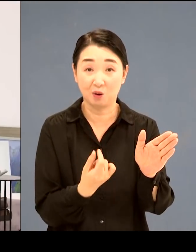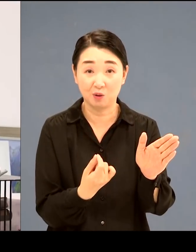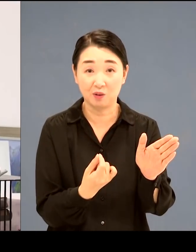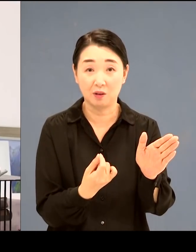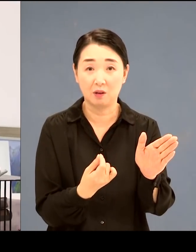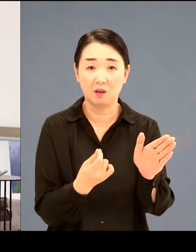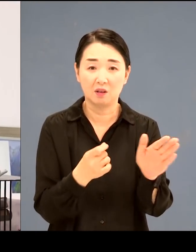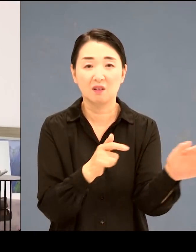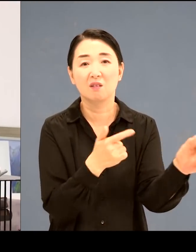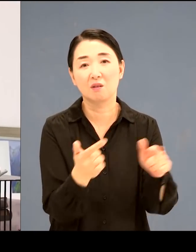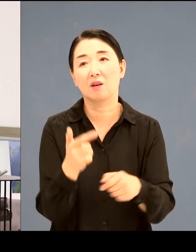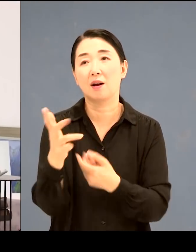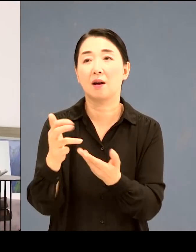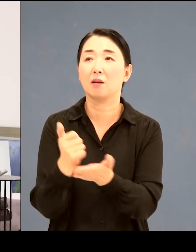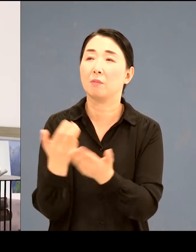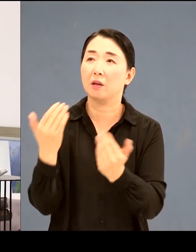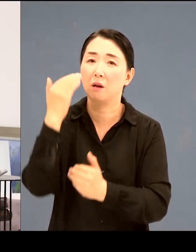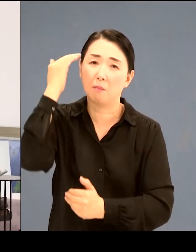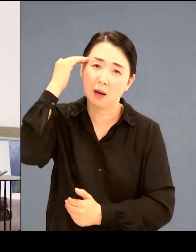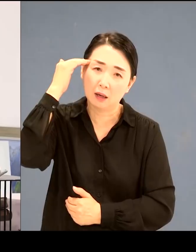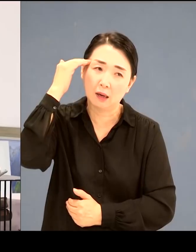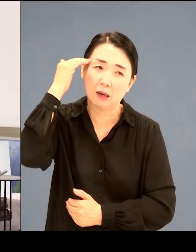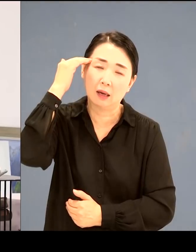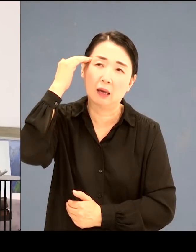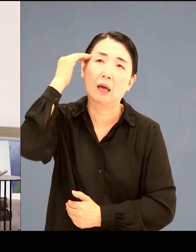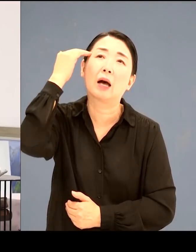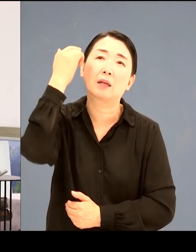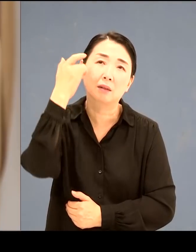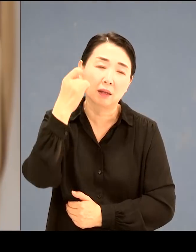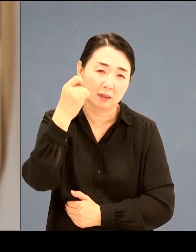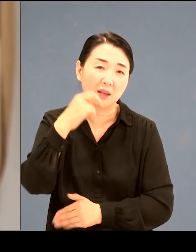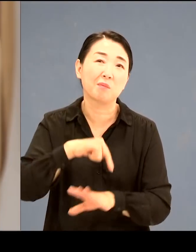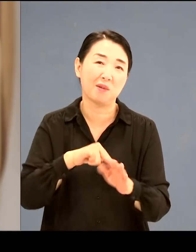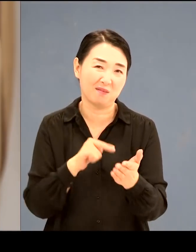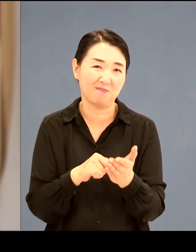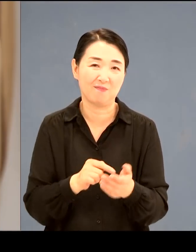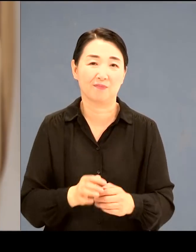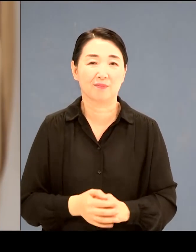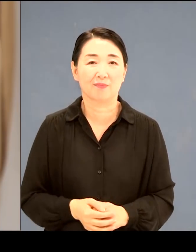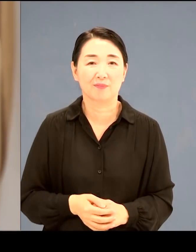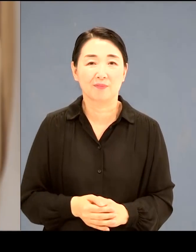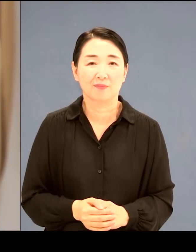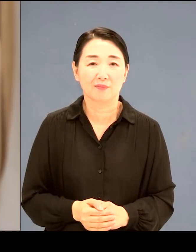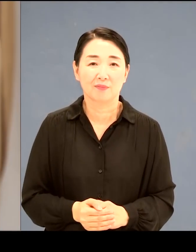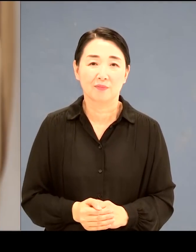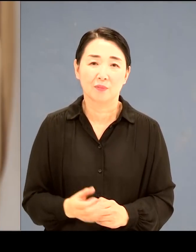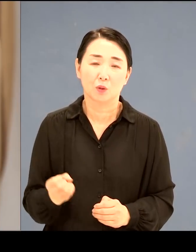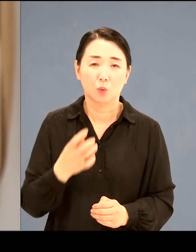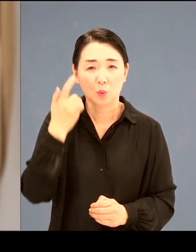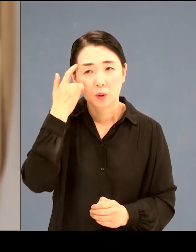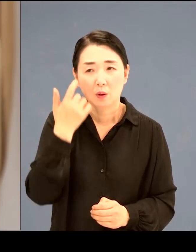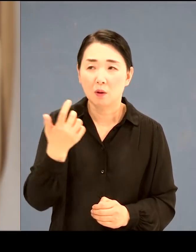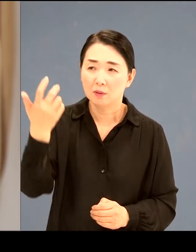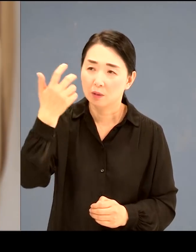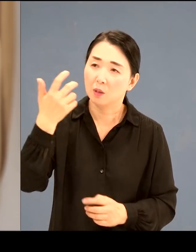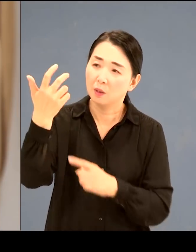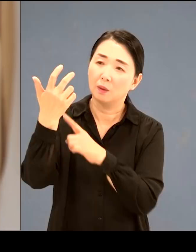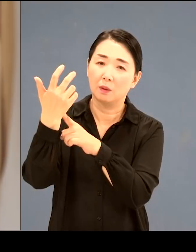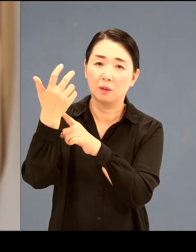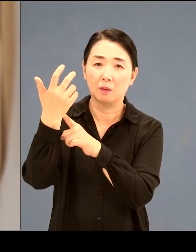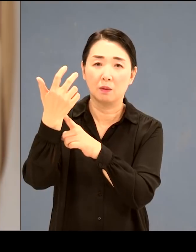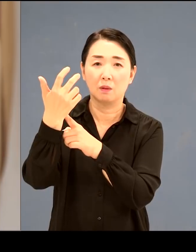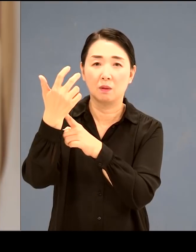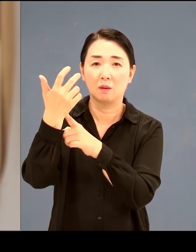그리고 그런 것들이 하나님의 일을 방해했었구나 그런 마음이 들고 그 영적인 시선